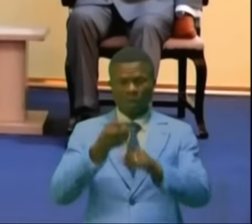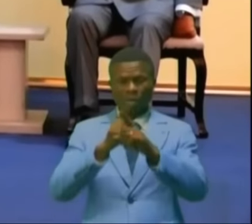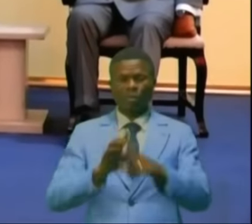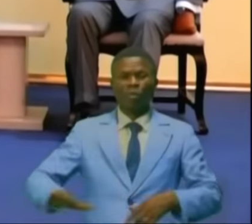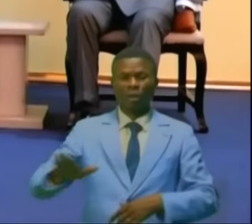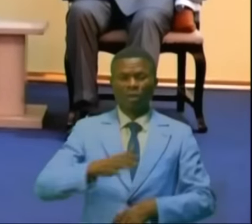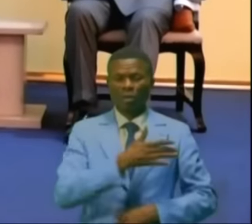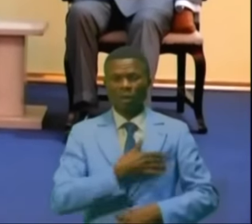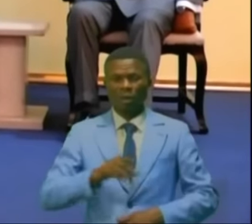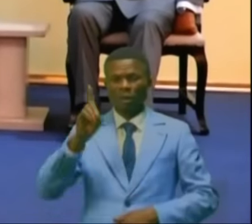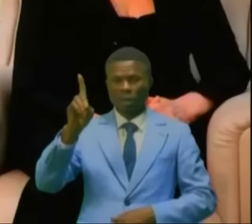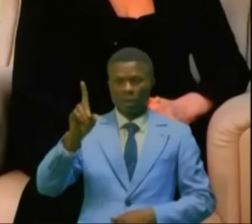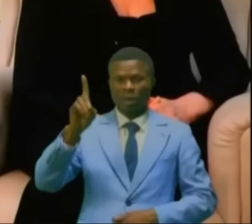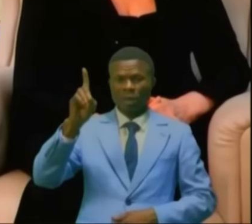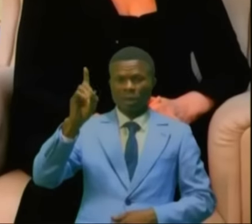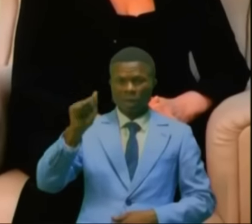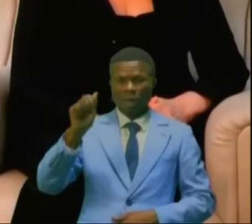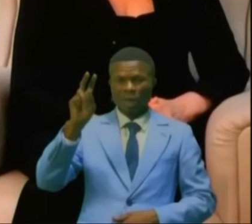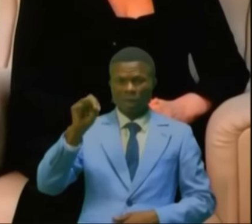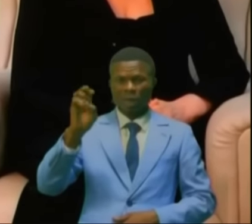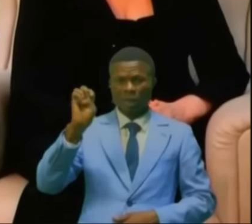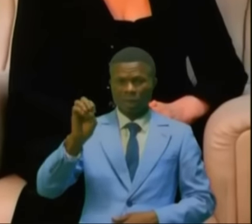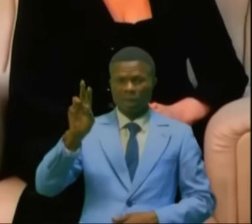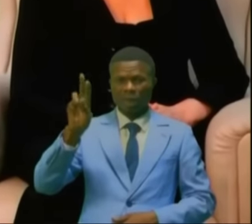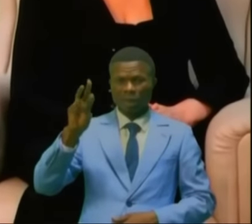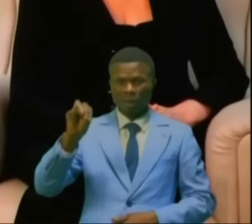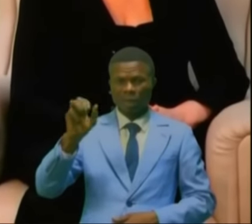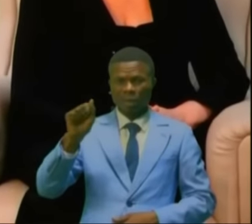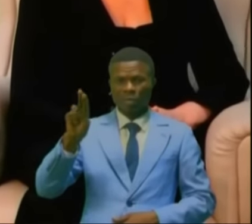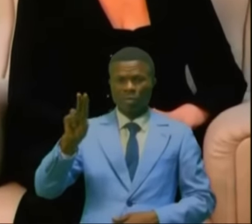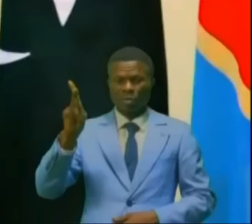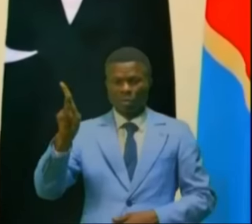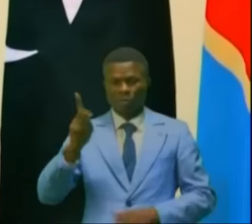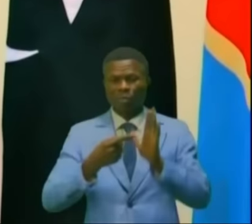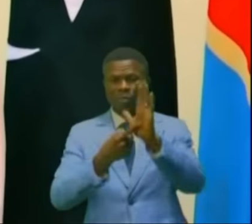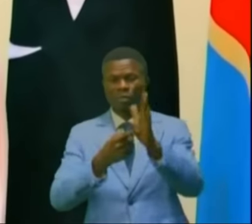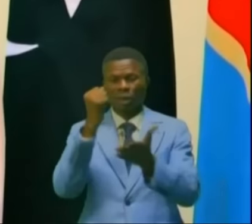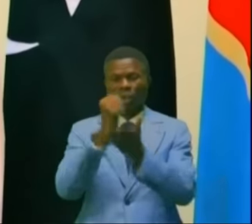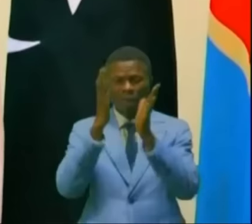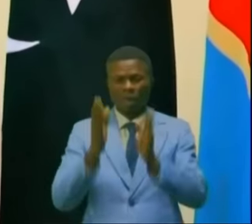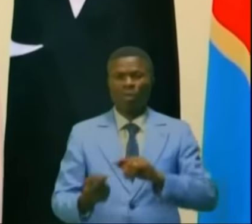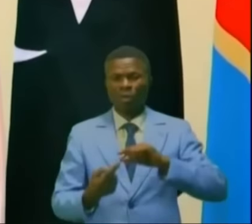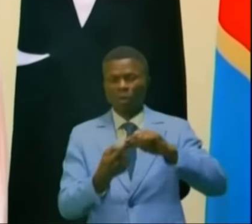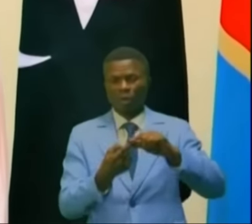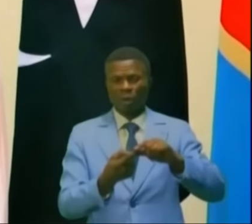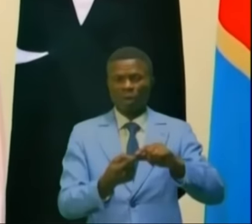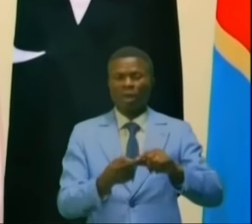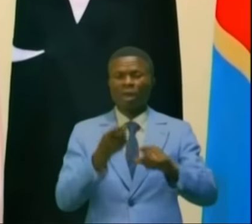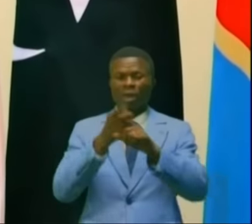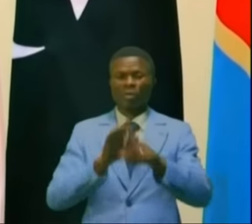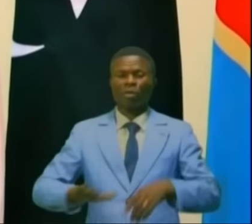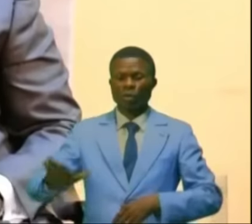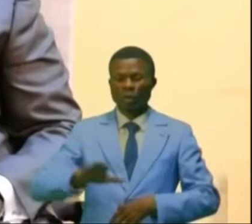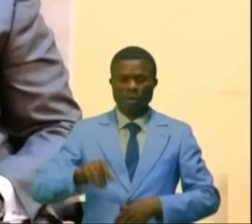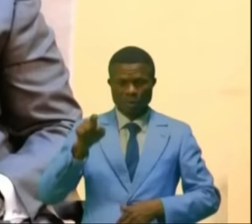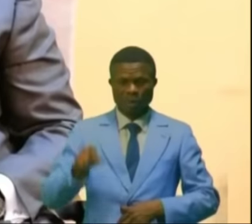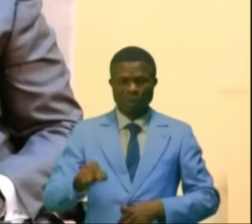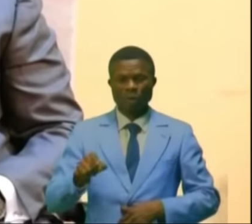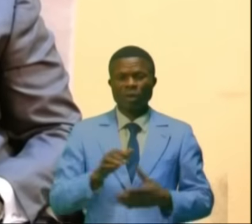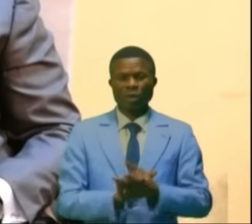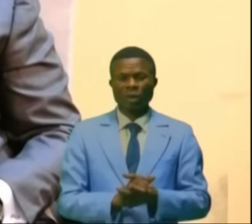Danemark et va représenter son pays en qualité d'ambassadeur extraordinaire et plénipotentiaire en